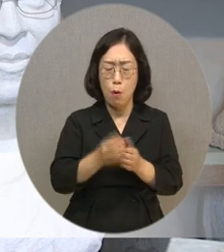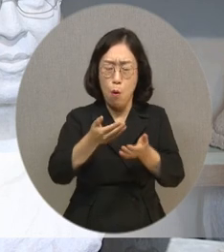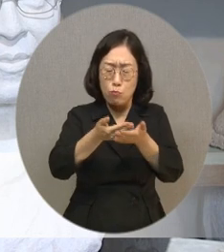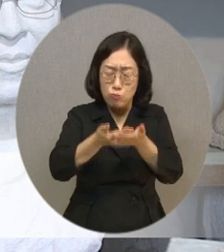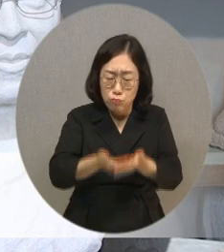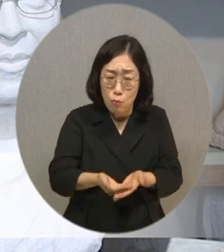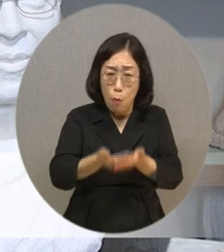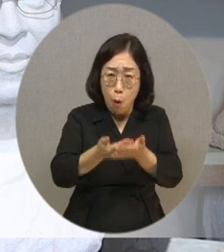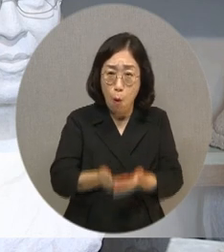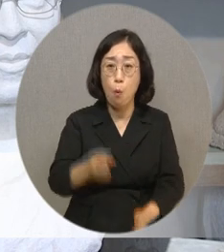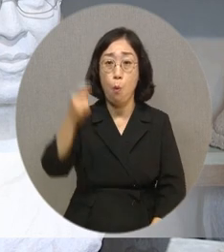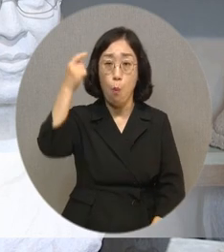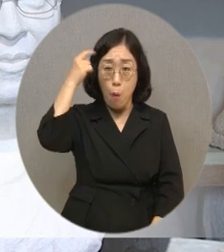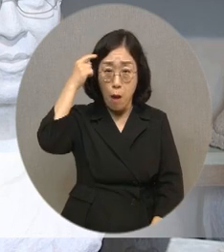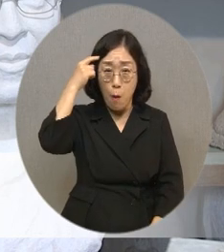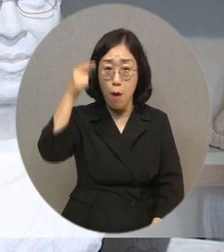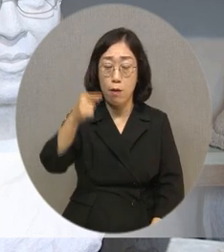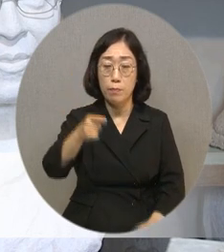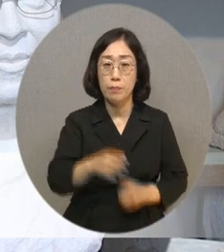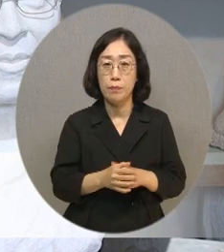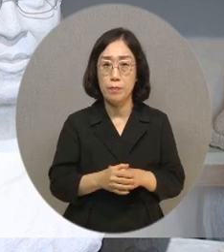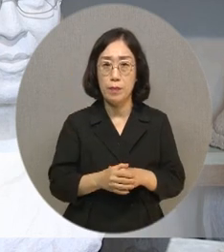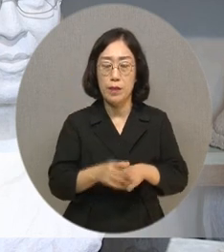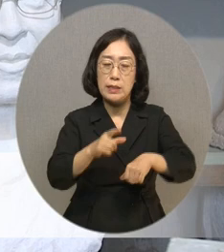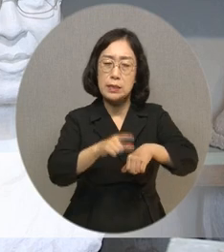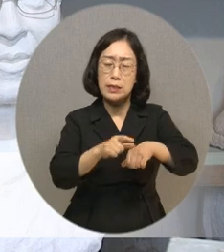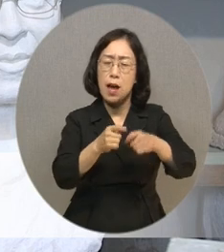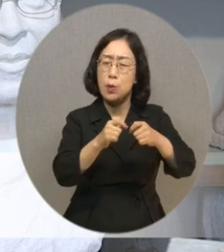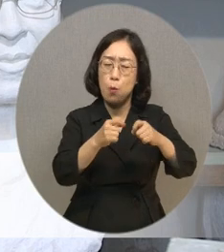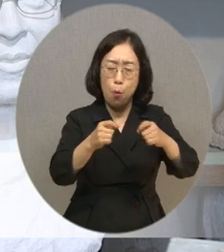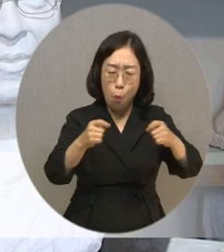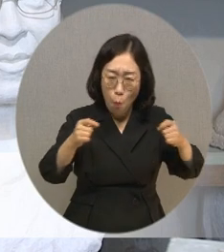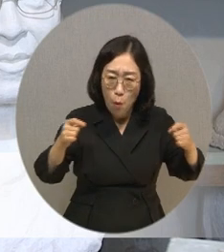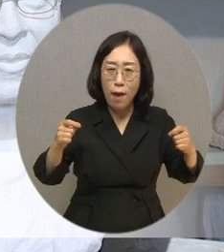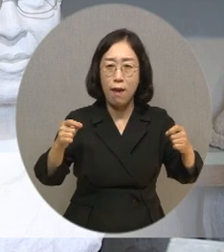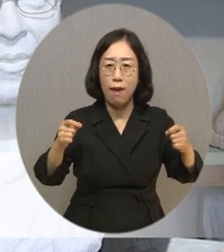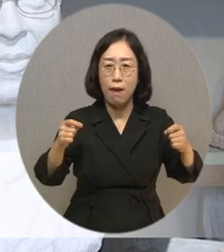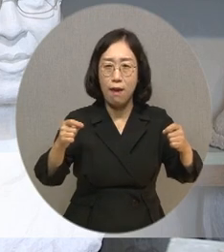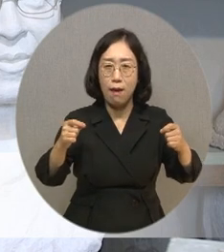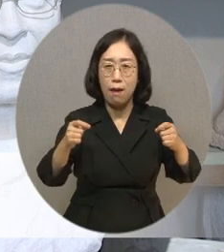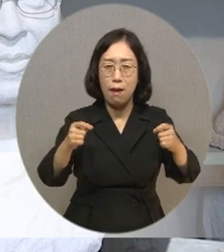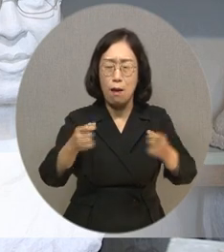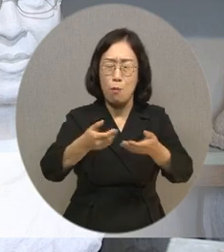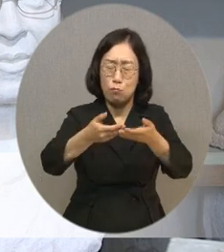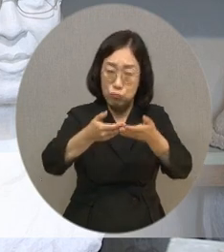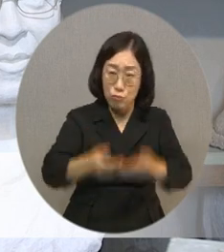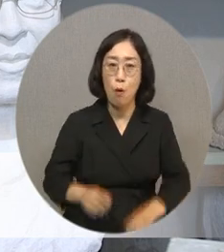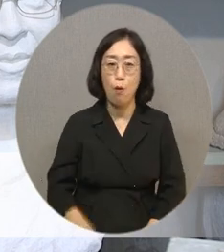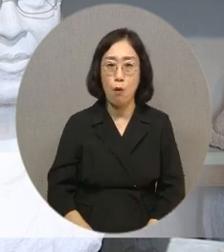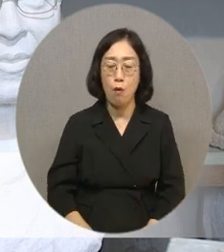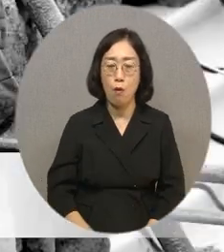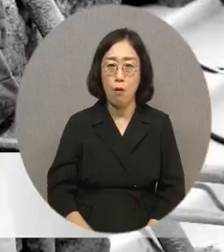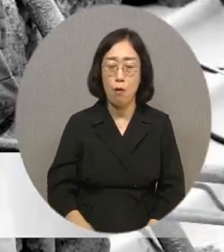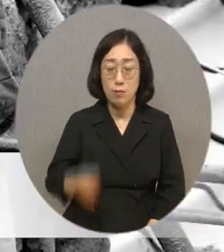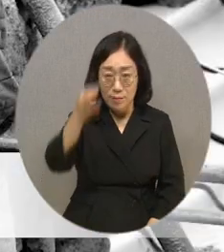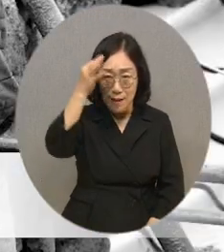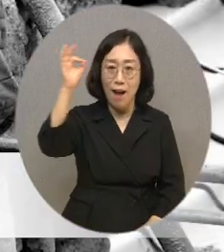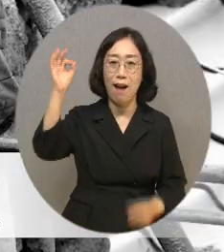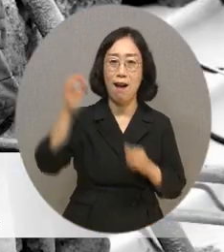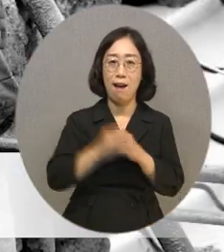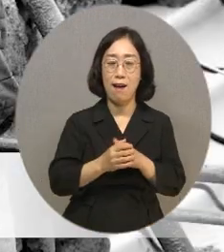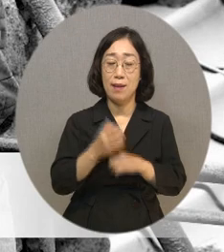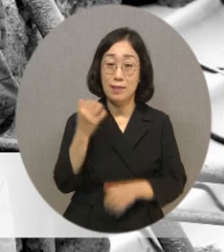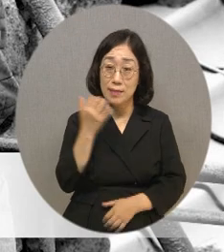무겁냐 했을 때 저는 세월의 무게다 이게 어느 순간 그게 딱 떠오르더라고